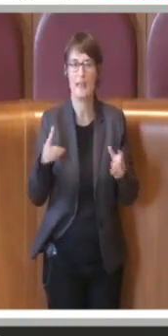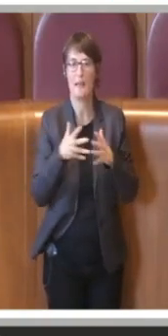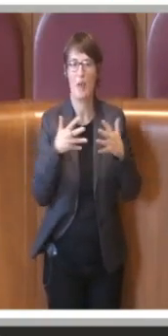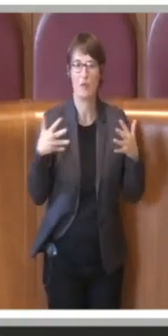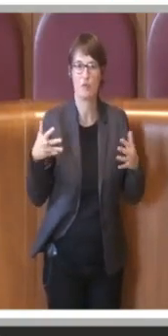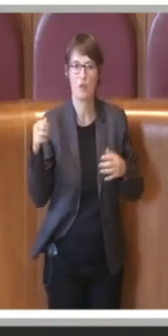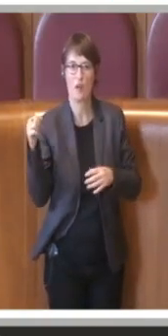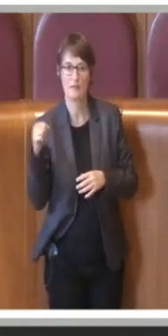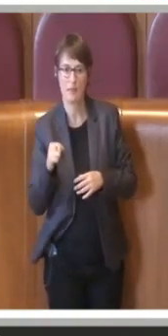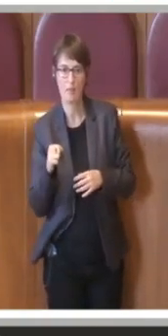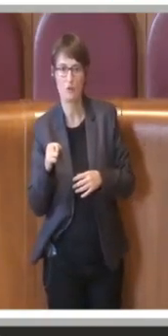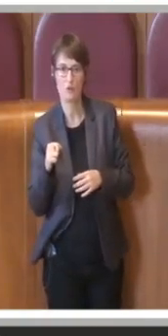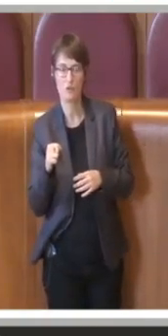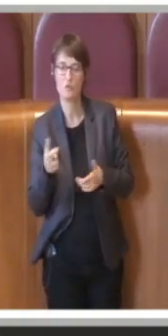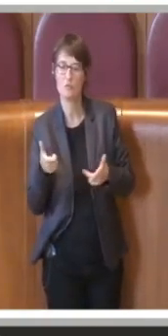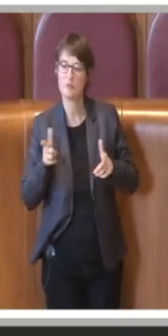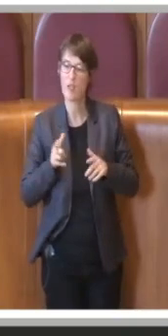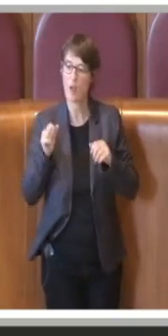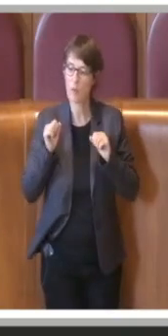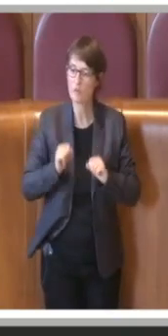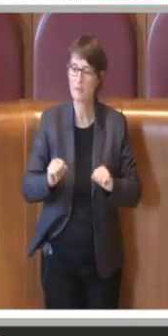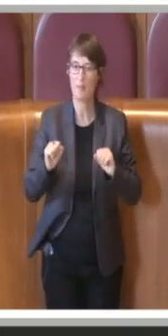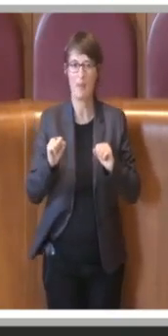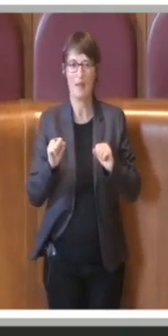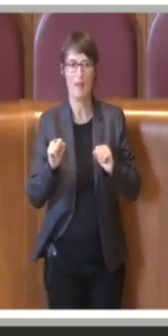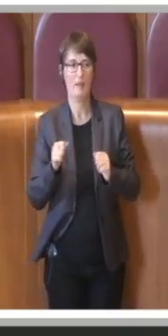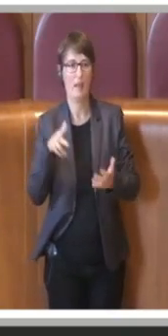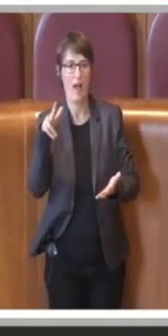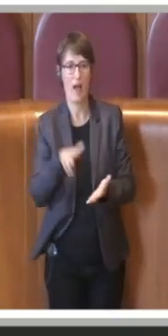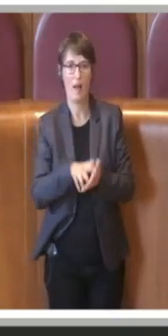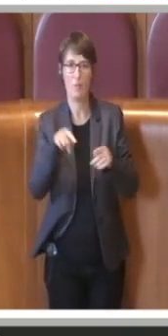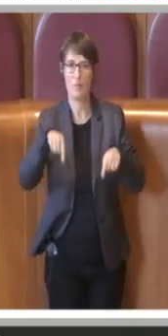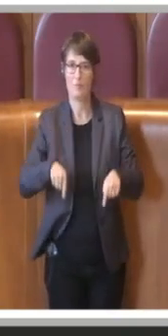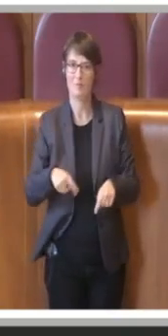quest'atto che noi con gioia approveremo oggi come Assemblea Capitolina. Grazie, Presidente.